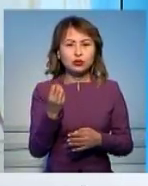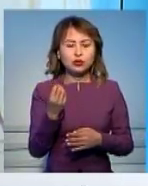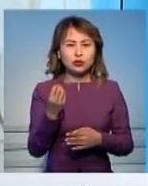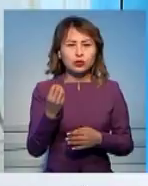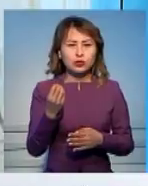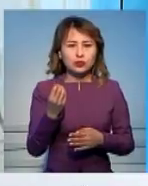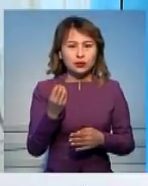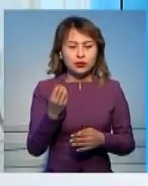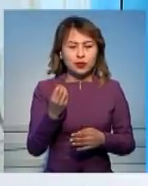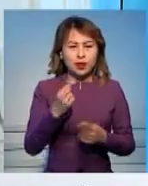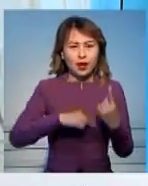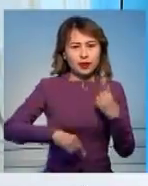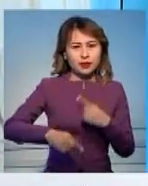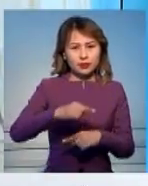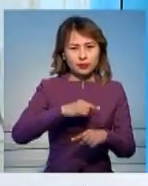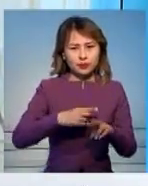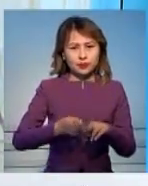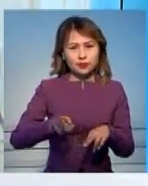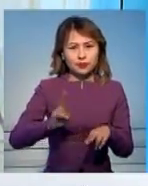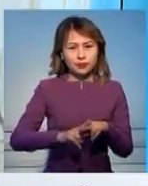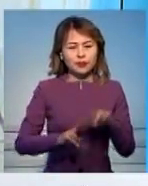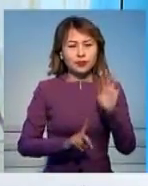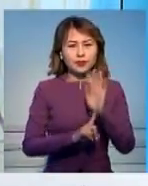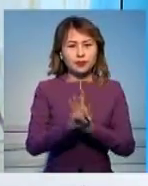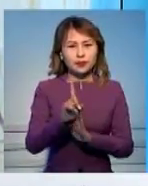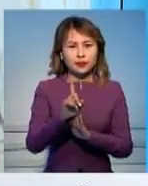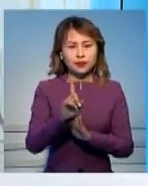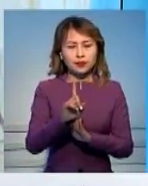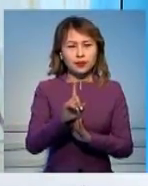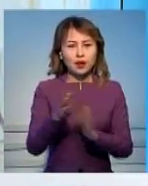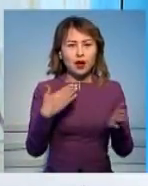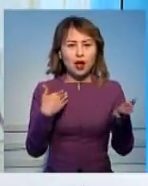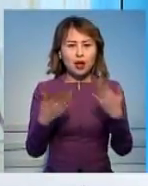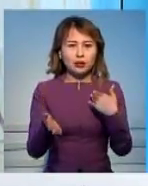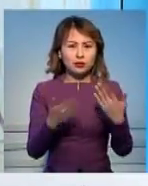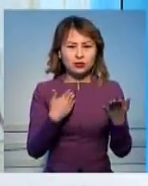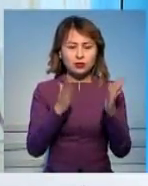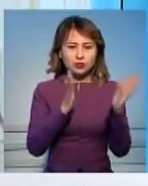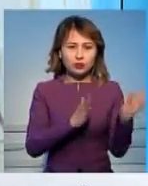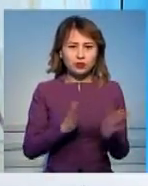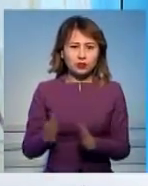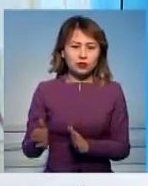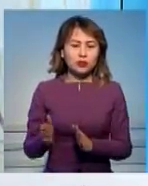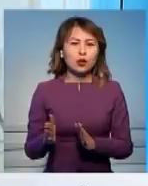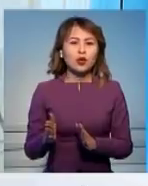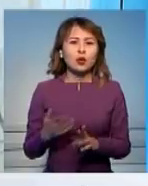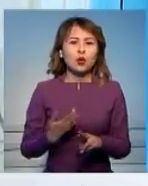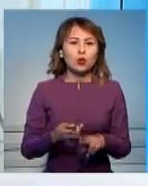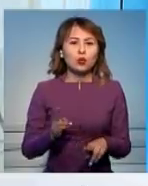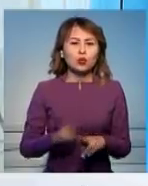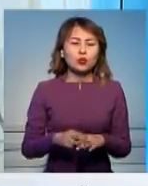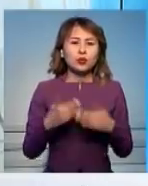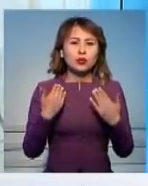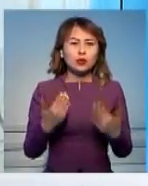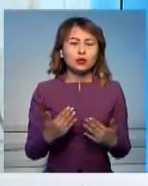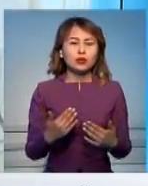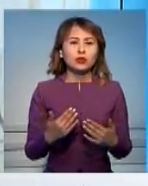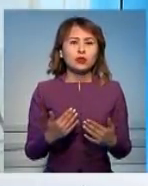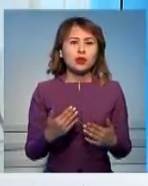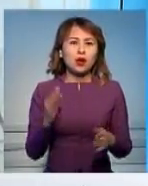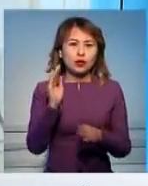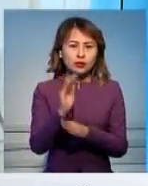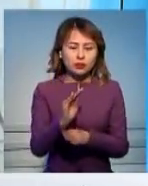кетсек, кәсіпкерлердің табиғи монополияда компаниялармен қарым-қатынастарының арасын реттелетін болып отыр. Ол мына инфрақұрылымға